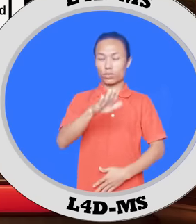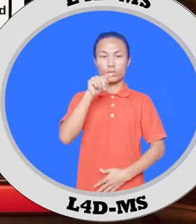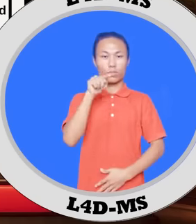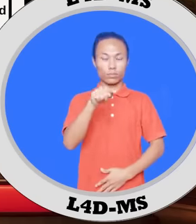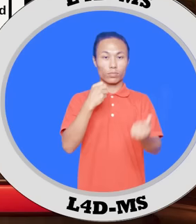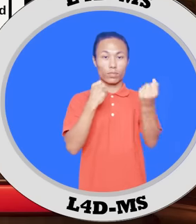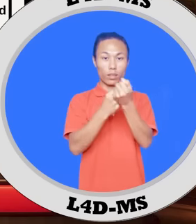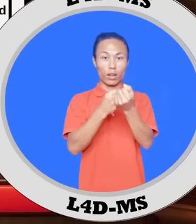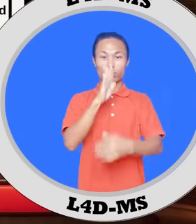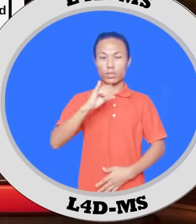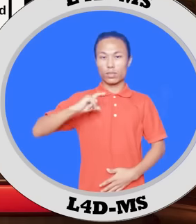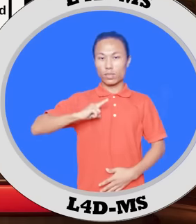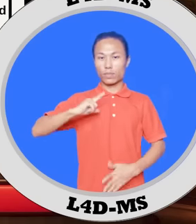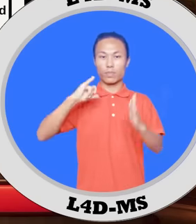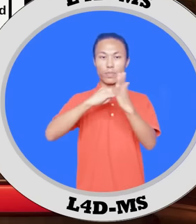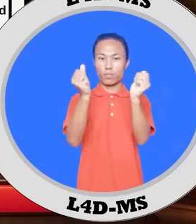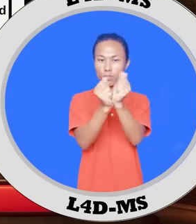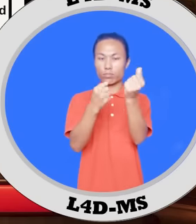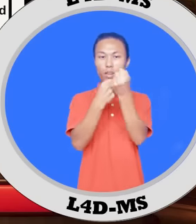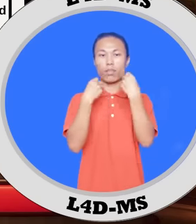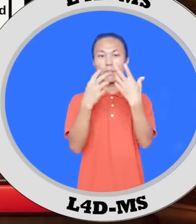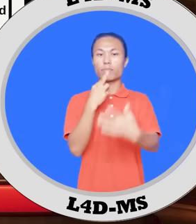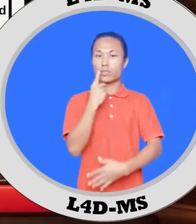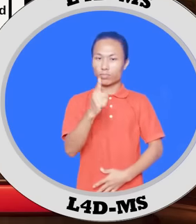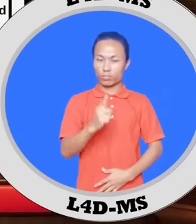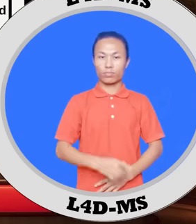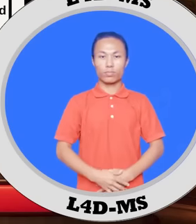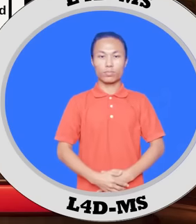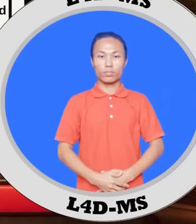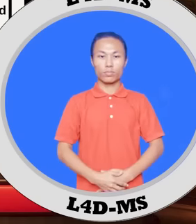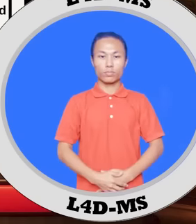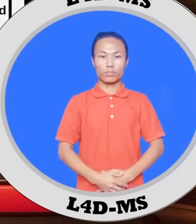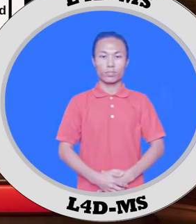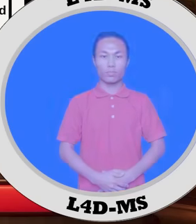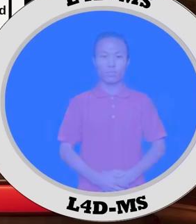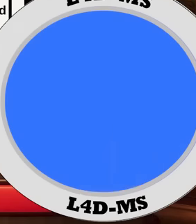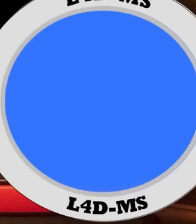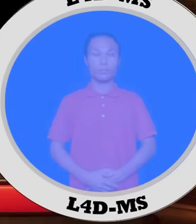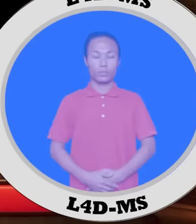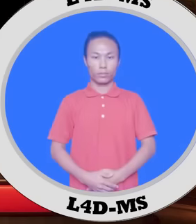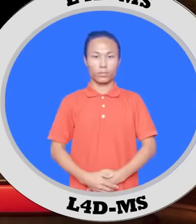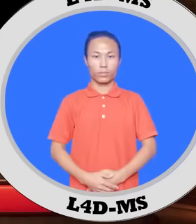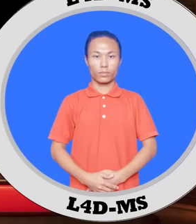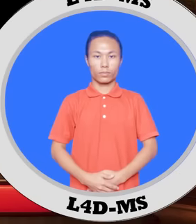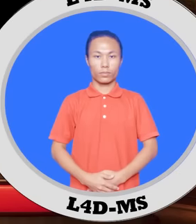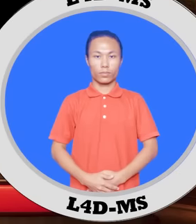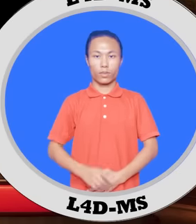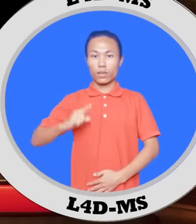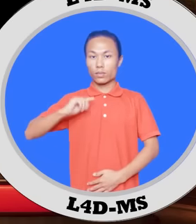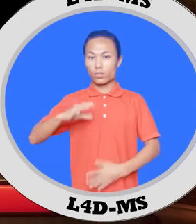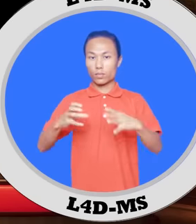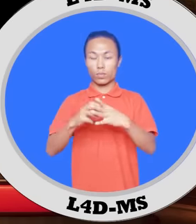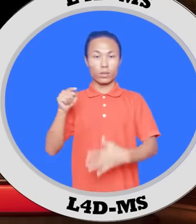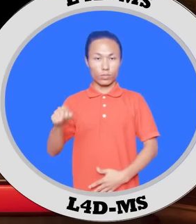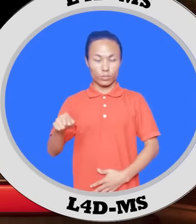ရသာပြည်သူတွေအပေါ်ရည်ရွယ်ချက်ရှိရှိတိုက်ခိုက်တဲ့ဆေးရဆွေးမှုတွေအတွက်ပံ့ပိုးကူညီနေတာပဲဖြစ်တယ်လို့ဆိုပါရယ်အကြံဖက်မြန်မာစ